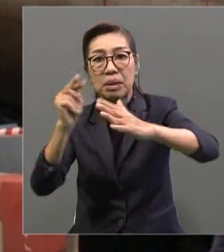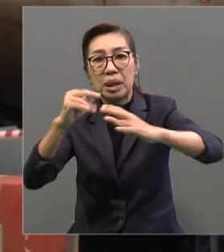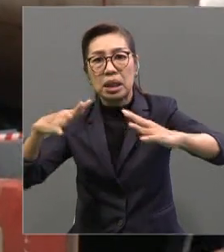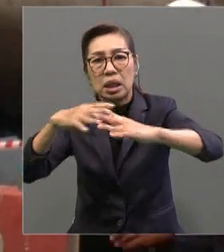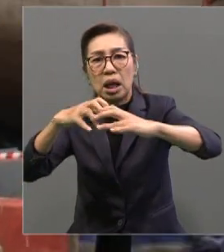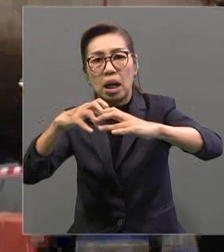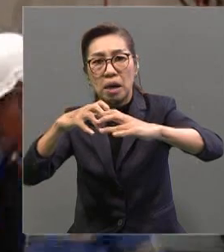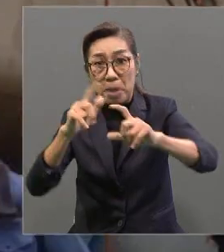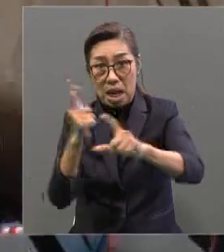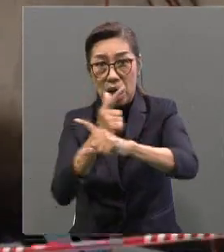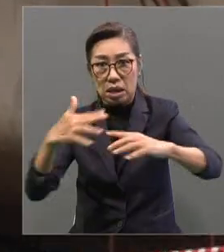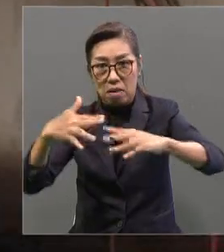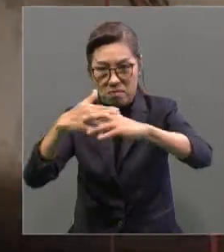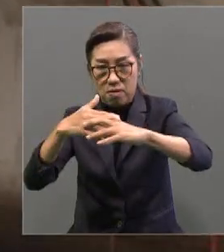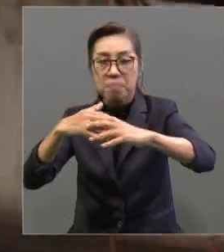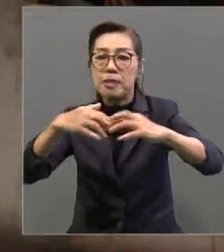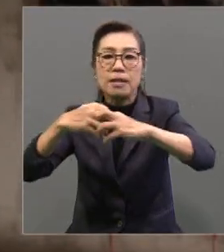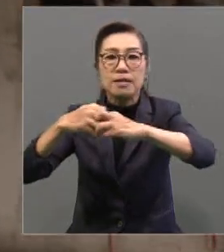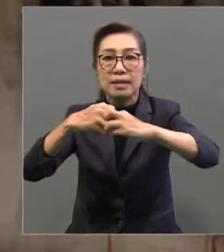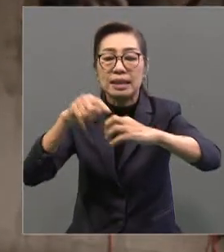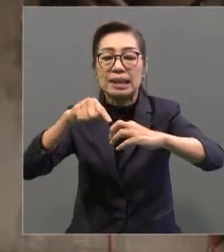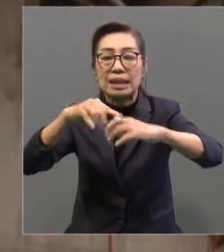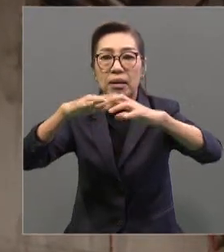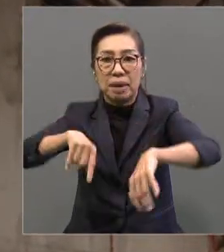เป็นโครงสร้างเหล็กนะคะเอาไปฟังเสียงกันค่ะ